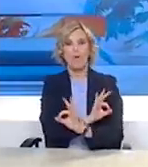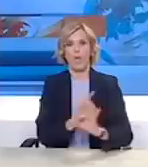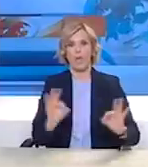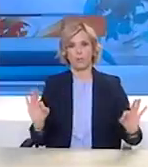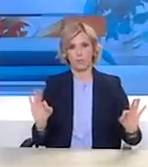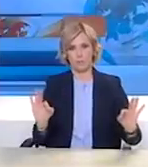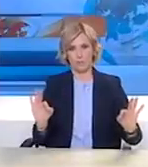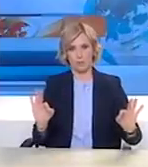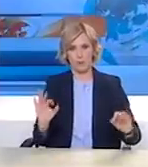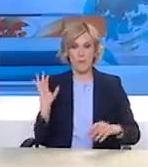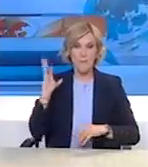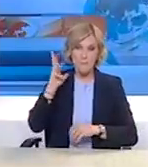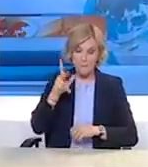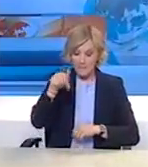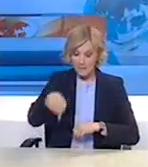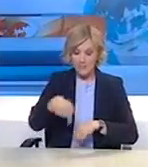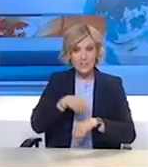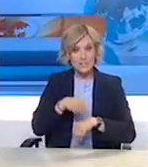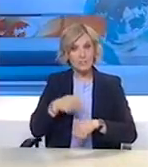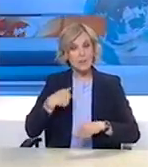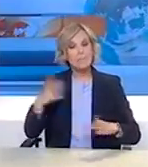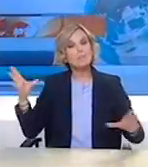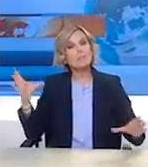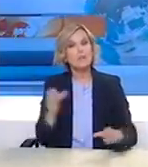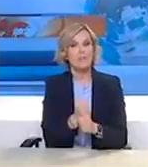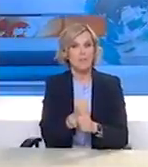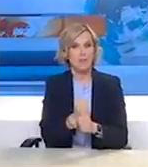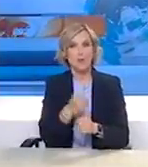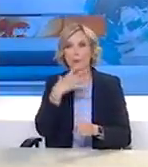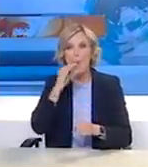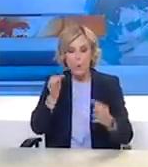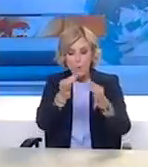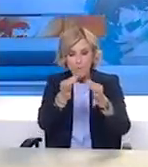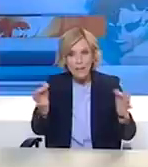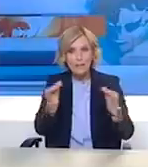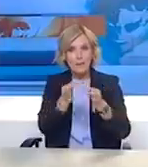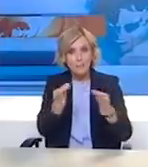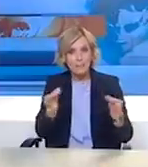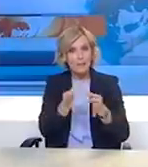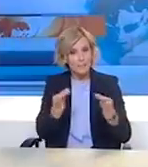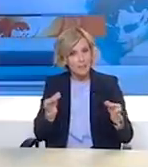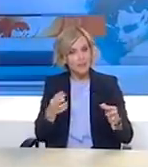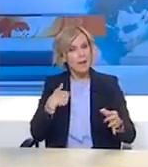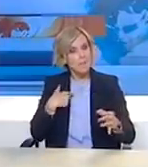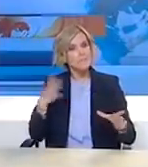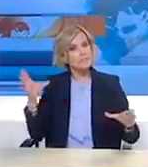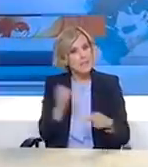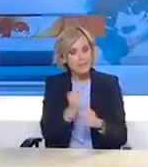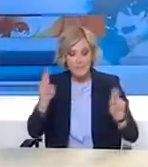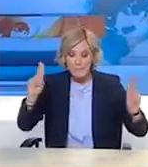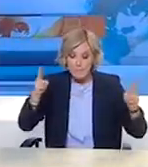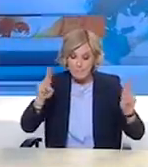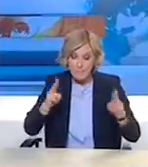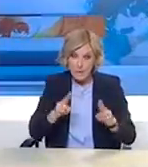μέχρι στιγμής έχουμε καταφέρει με όλα αυτά τα μέτρα που έχουμε πάρει όχι μόνο να περιορίσουμε τη μετάδοση του ιού αλλά να μην